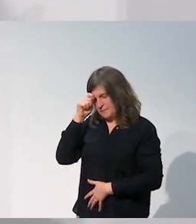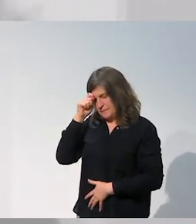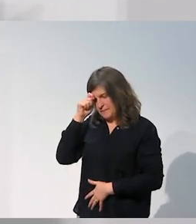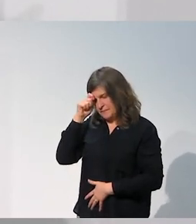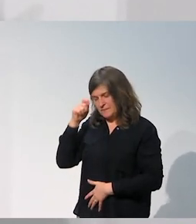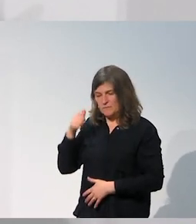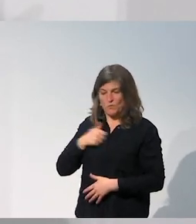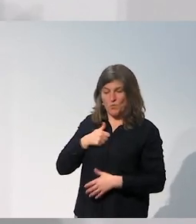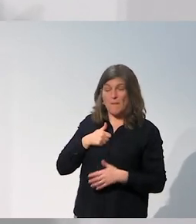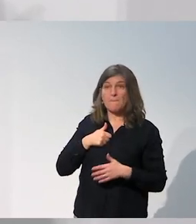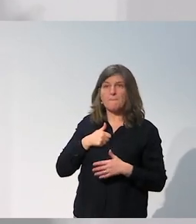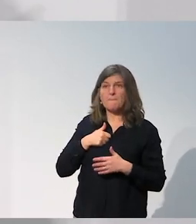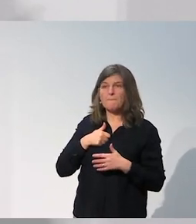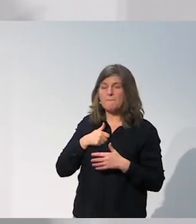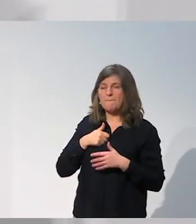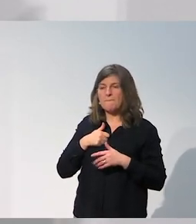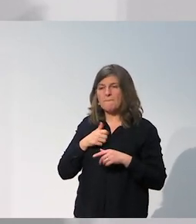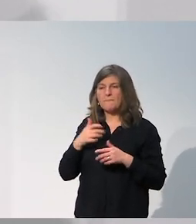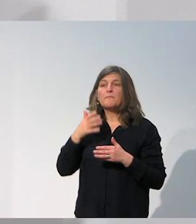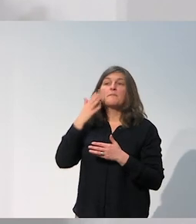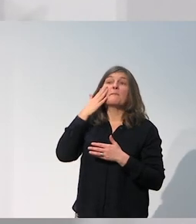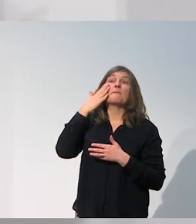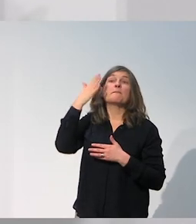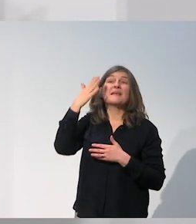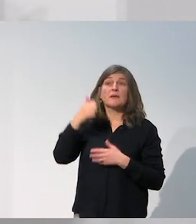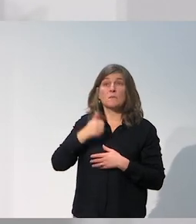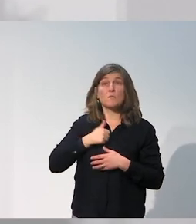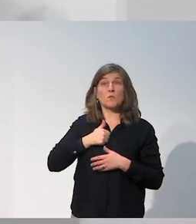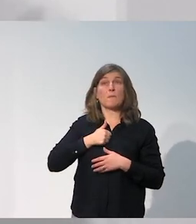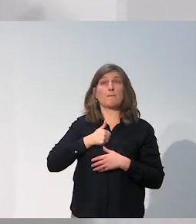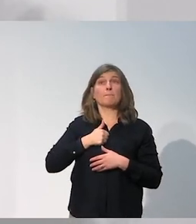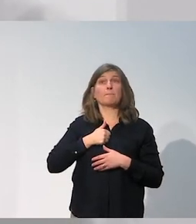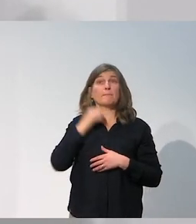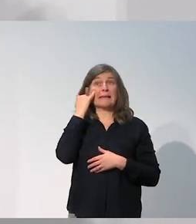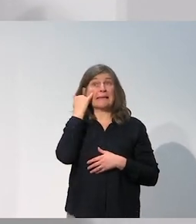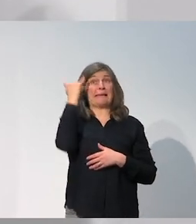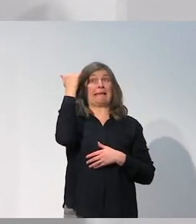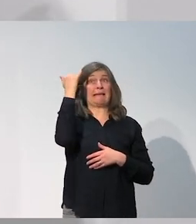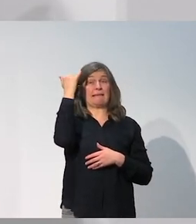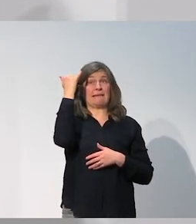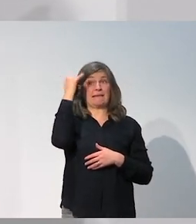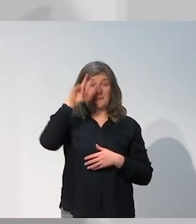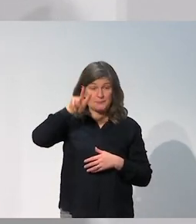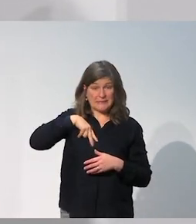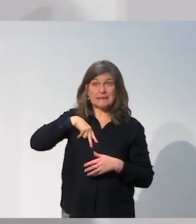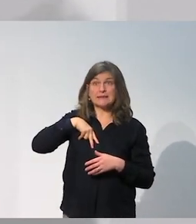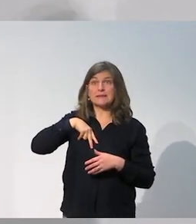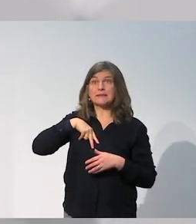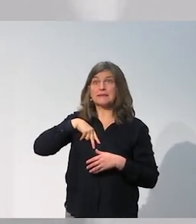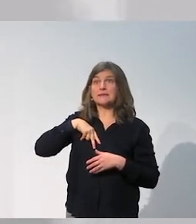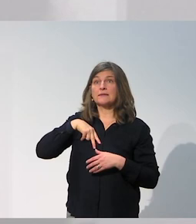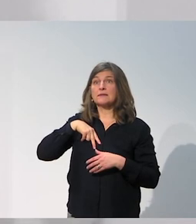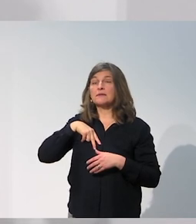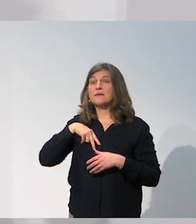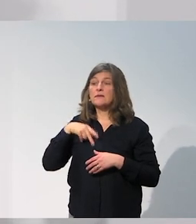Je ne sais pas si j'aurais eu moi-même l'idée de donner à entendre le